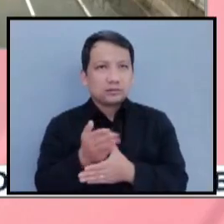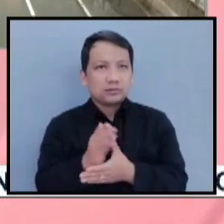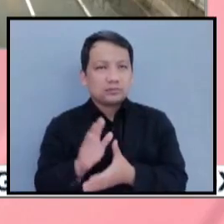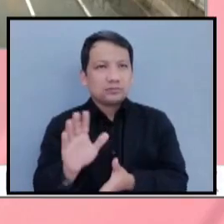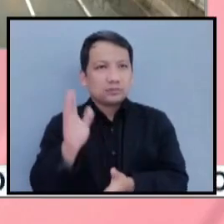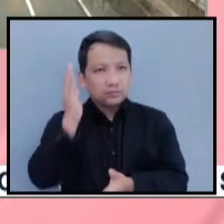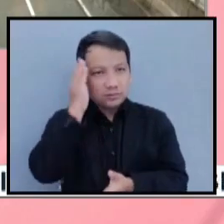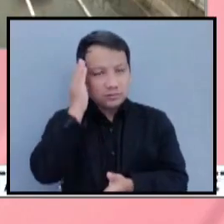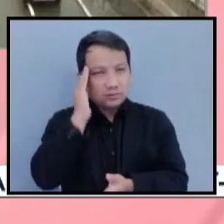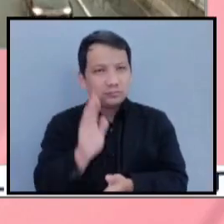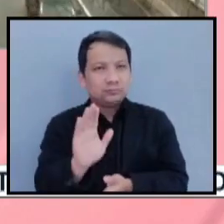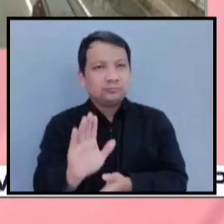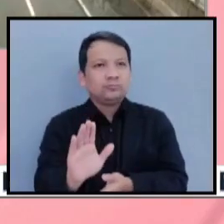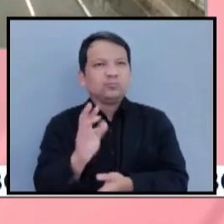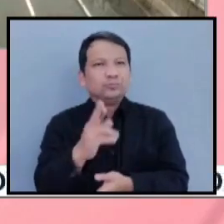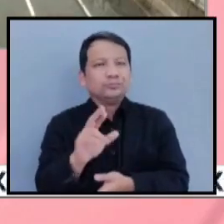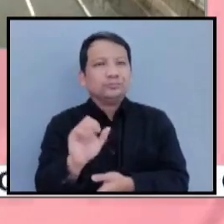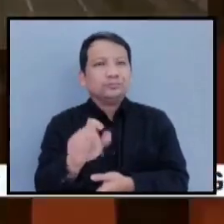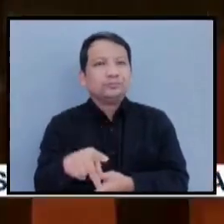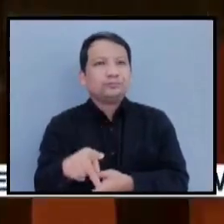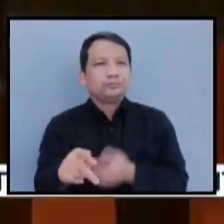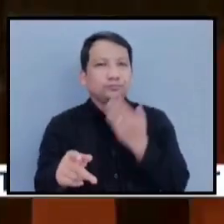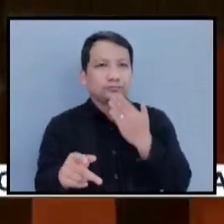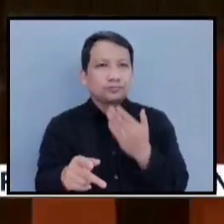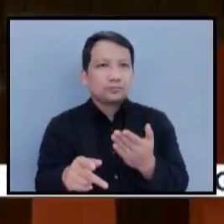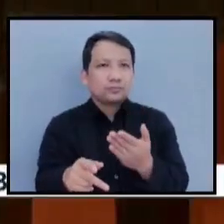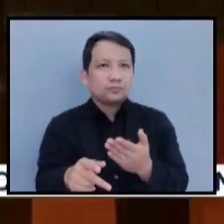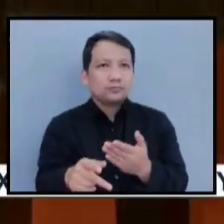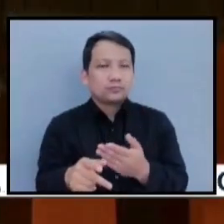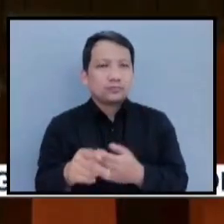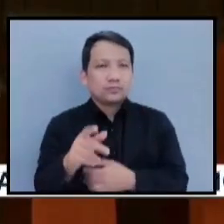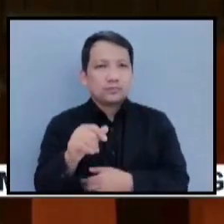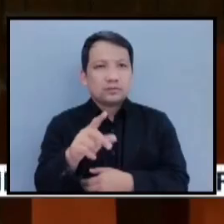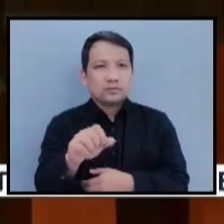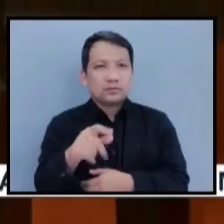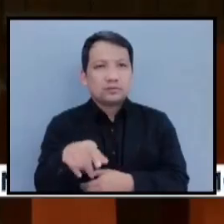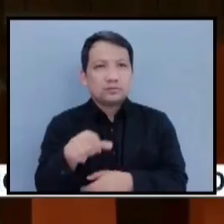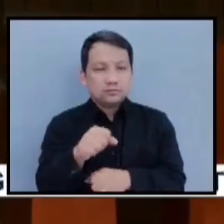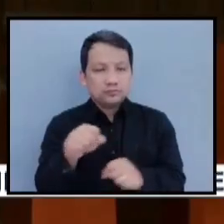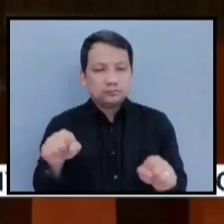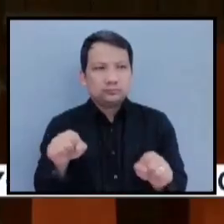mga ka-RSP. Again, maraming salamat, Ananor Fyros. Stay safe. Thank you.